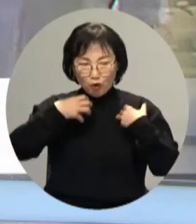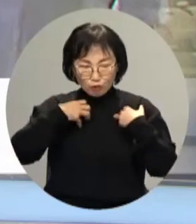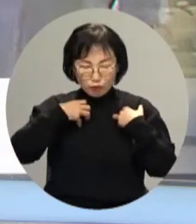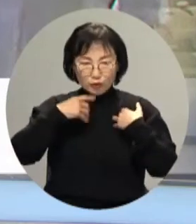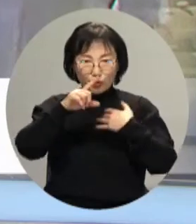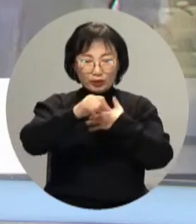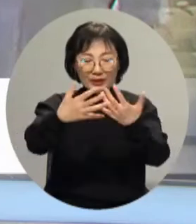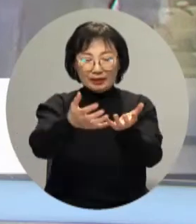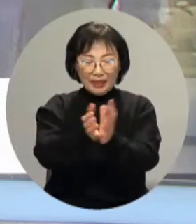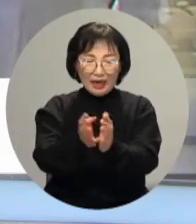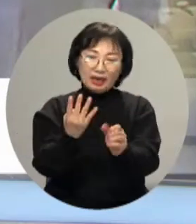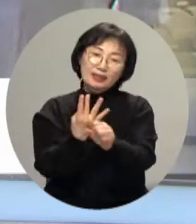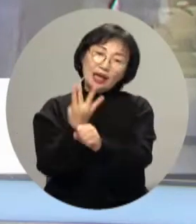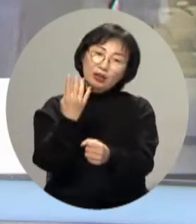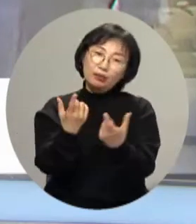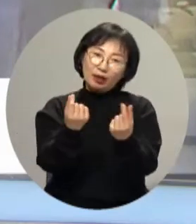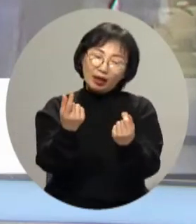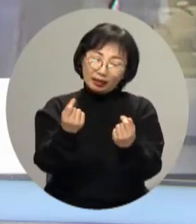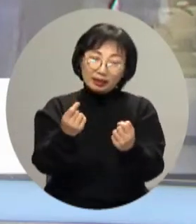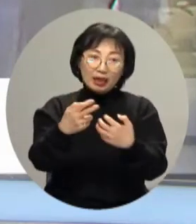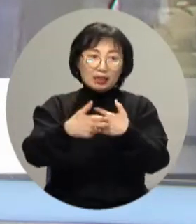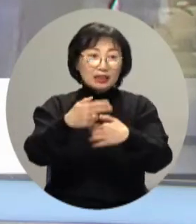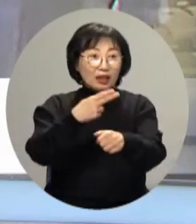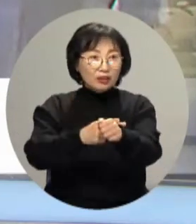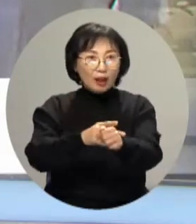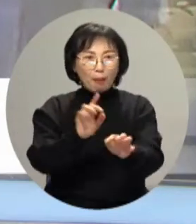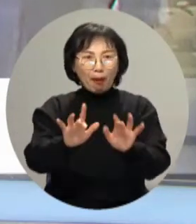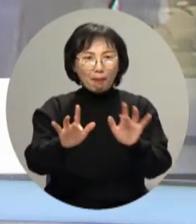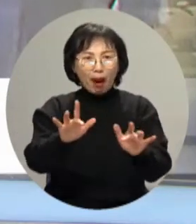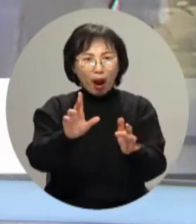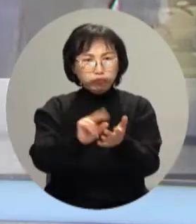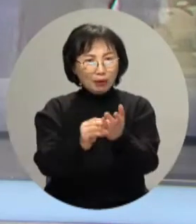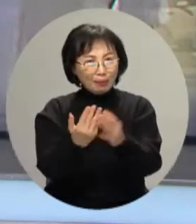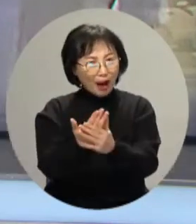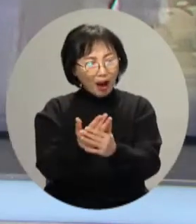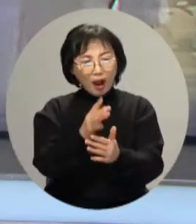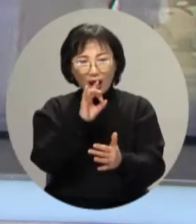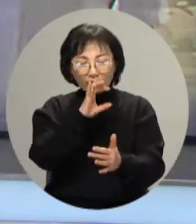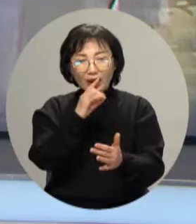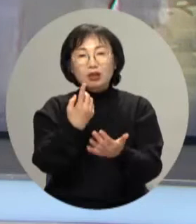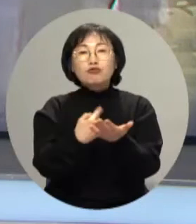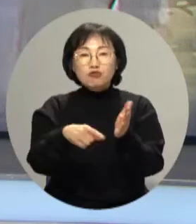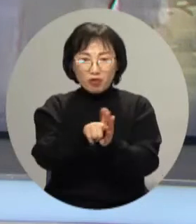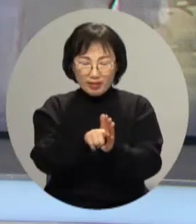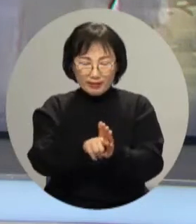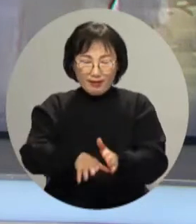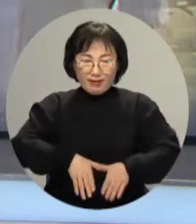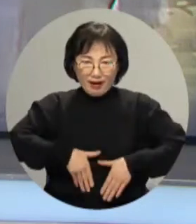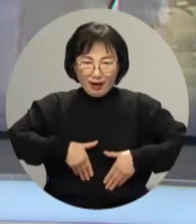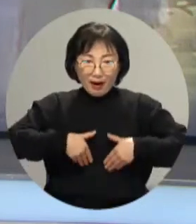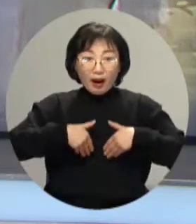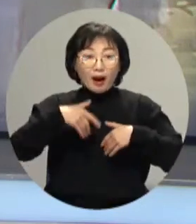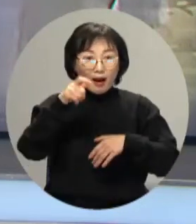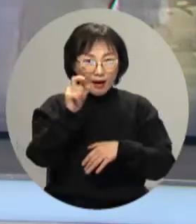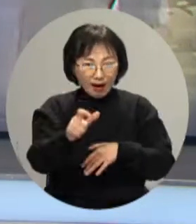4년전과 같은 의료 공백이 일어나지 않도록 강운 양면 전략에 나섰습니다 전재용